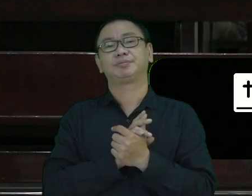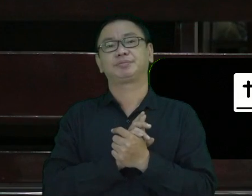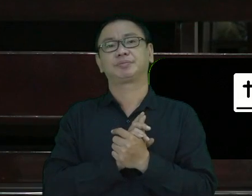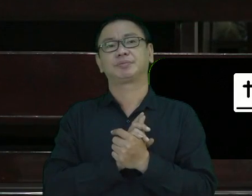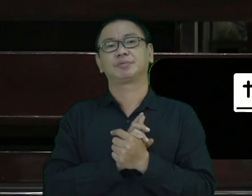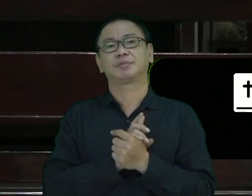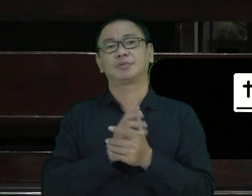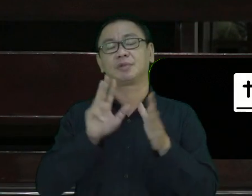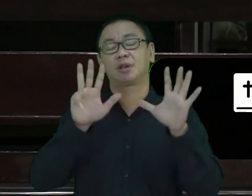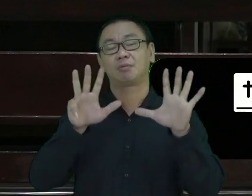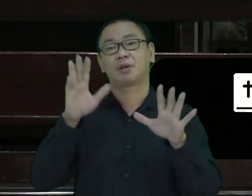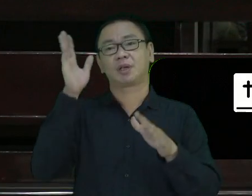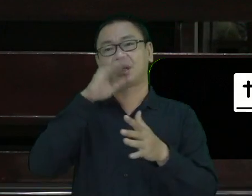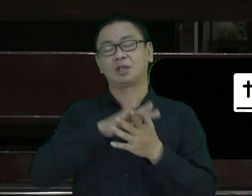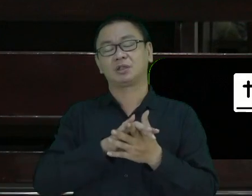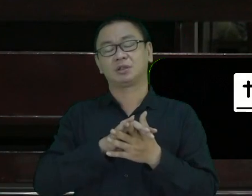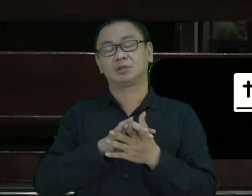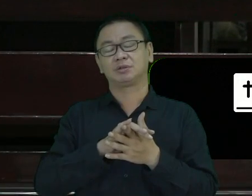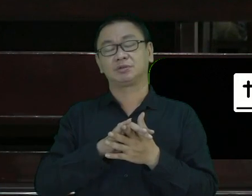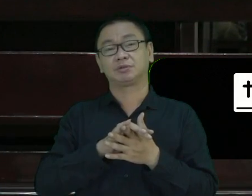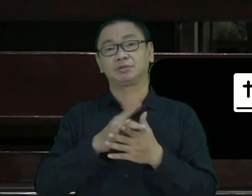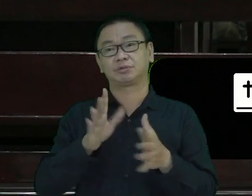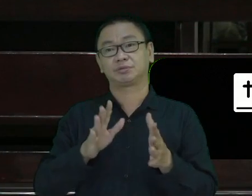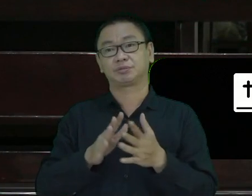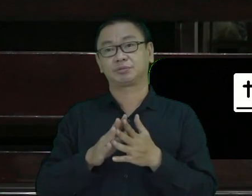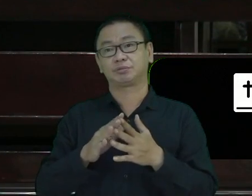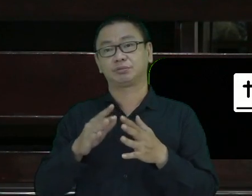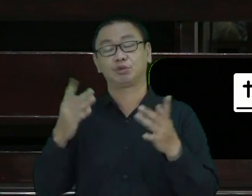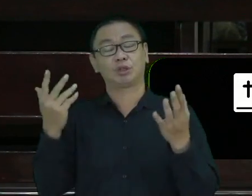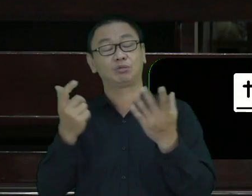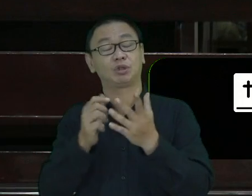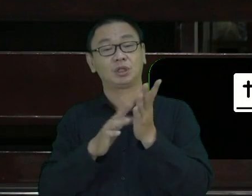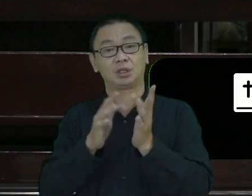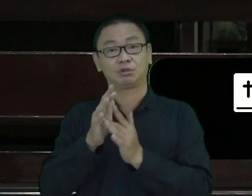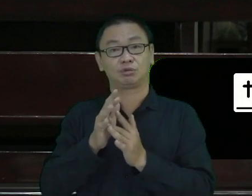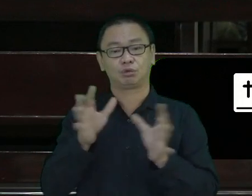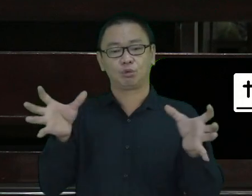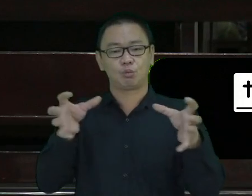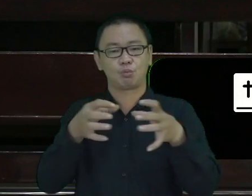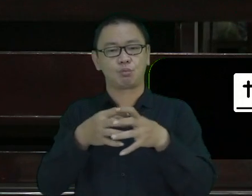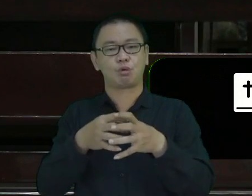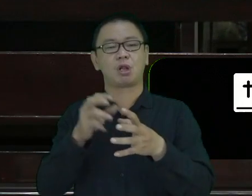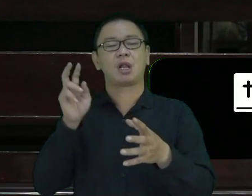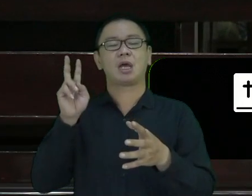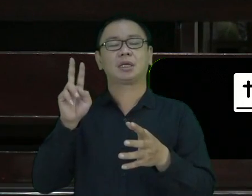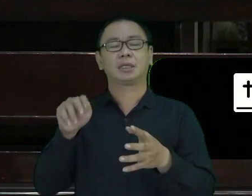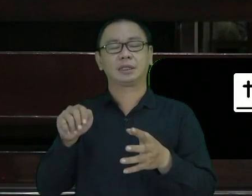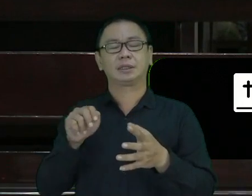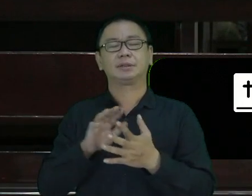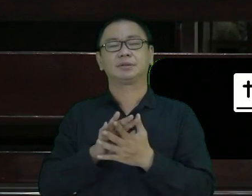8 hari kemudian murid-murid Yesus berada kembali dalam rumah itu dan Thomas bersama-sama dengan